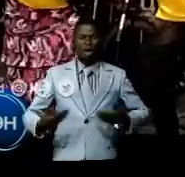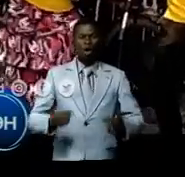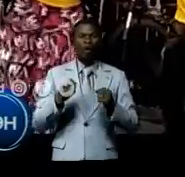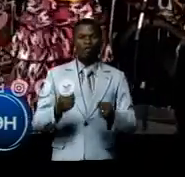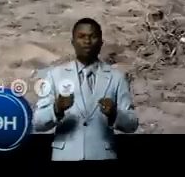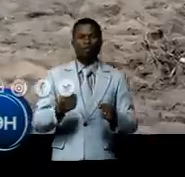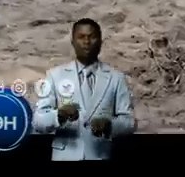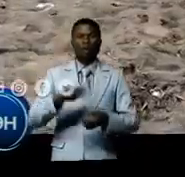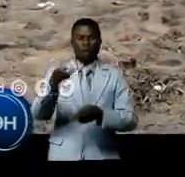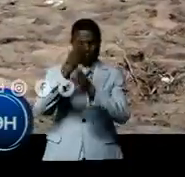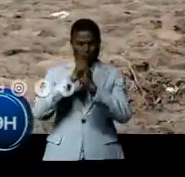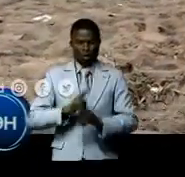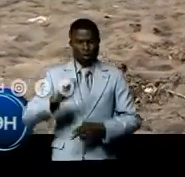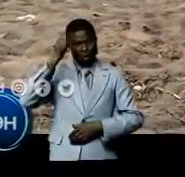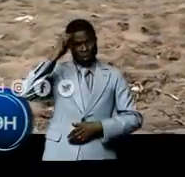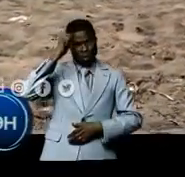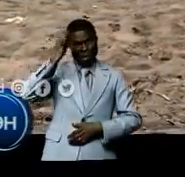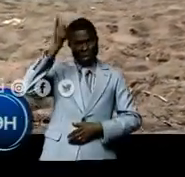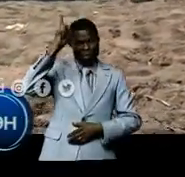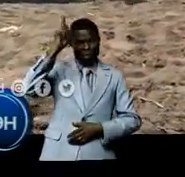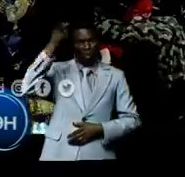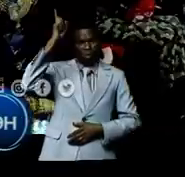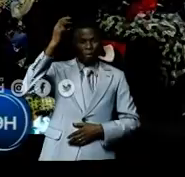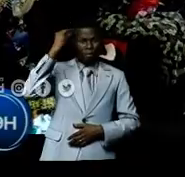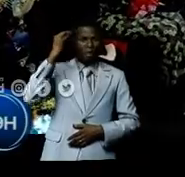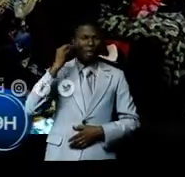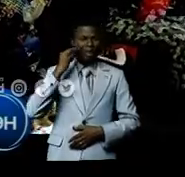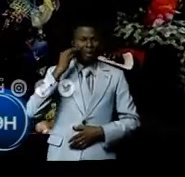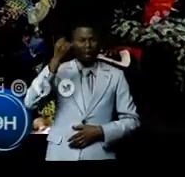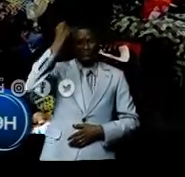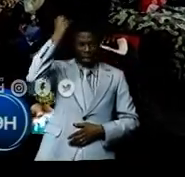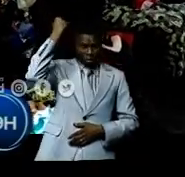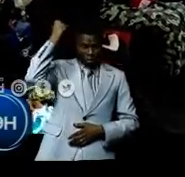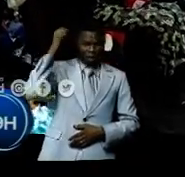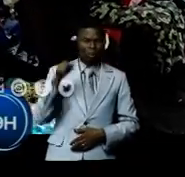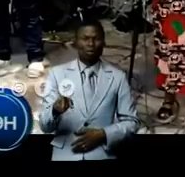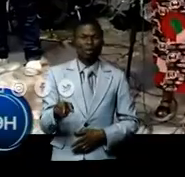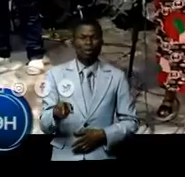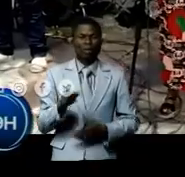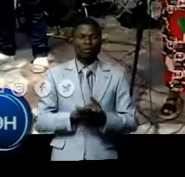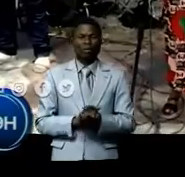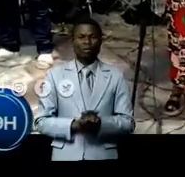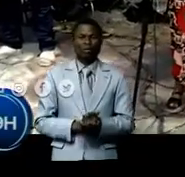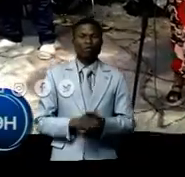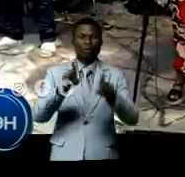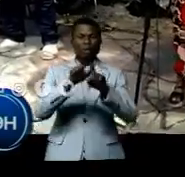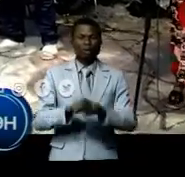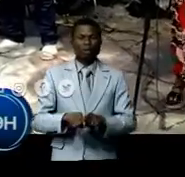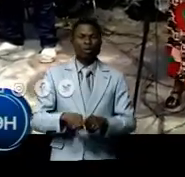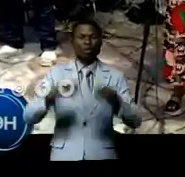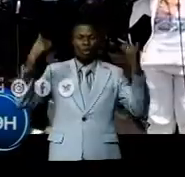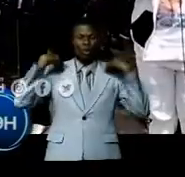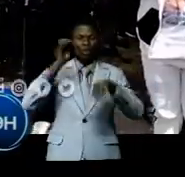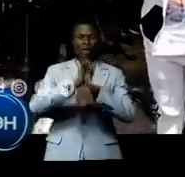pour honorer la mémoire du tout premier premier ministre de la RDC, Patrice Emery Lumumba, et de Simon Kimbangu, des